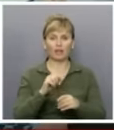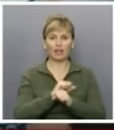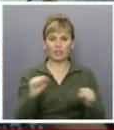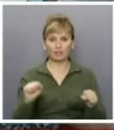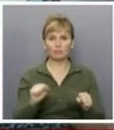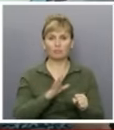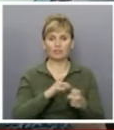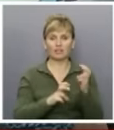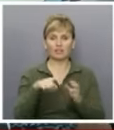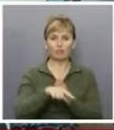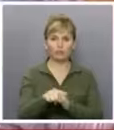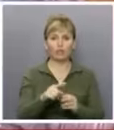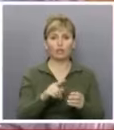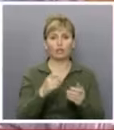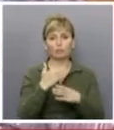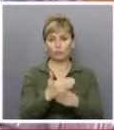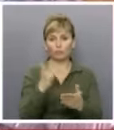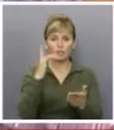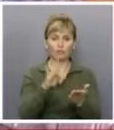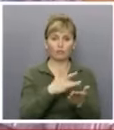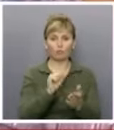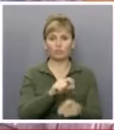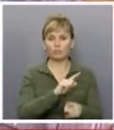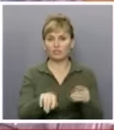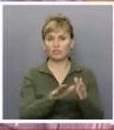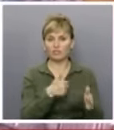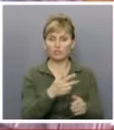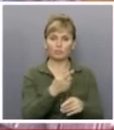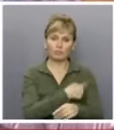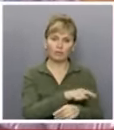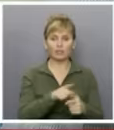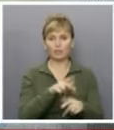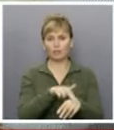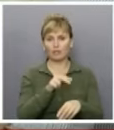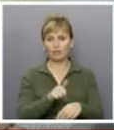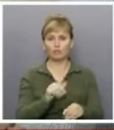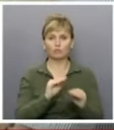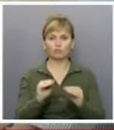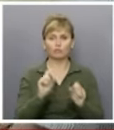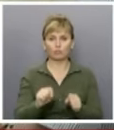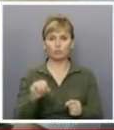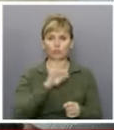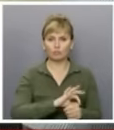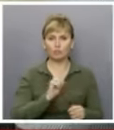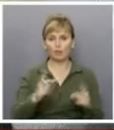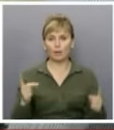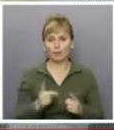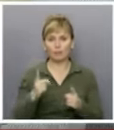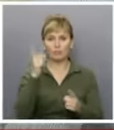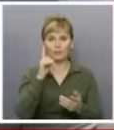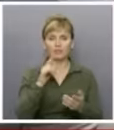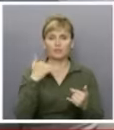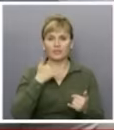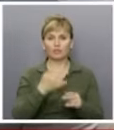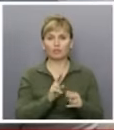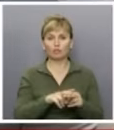электростанции. С помощью этого гаджета можно быстро вызвать скорую помощь или полицию. При этом устройство может использоваться и как обычный мобильный телефон, в